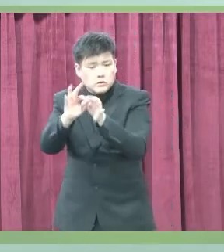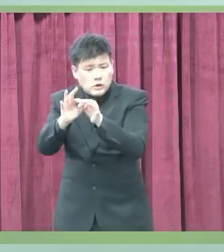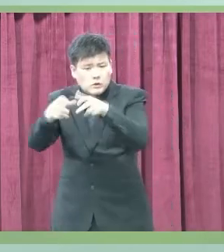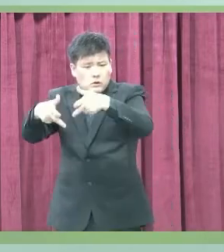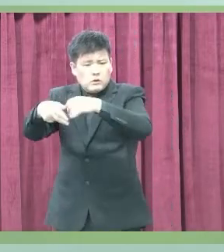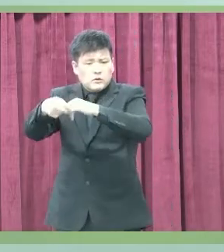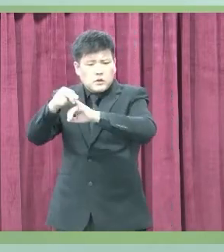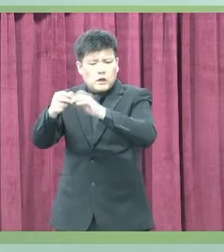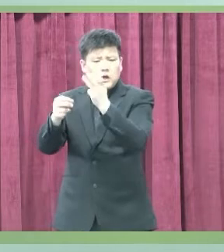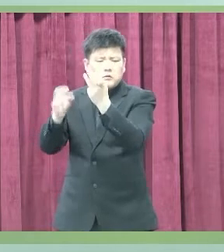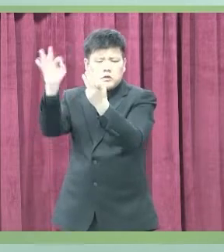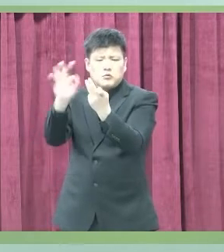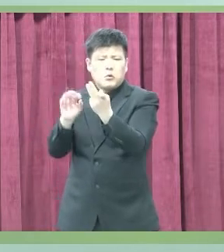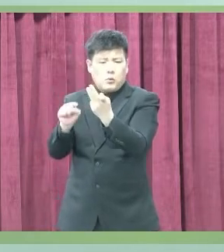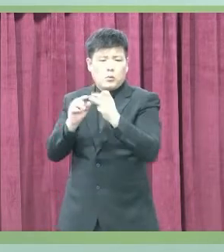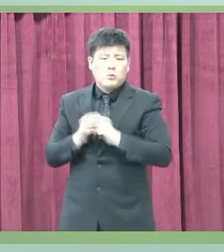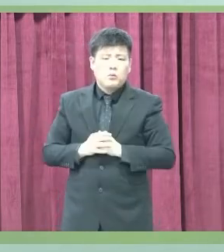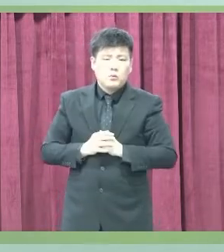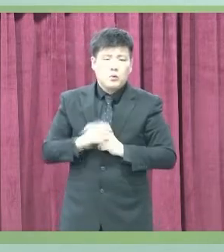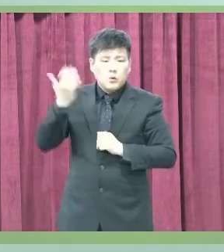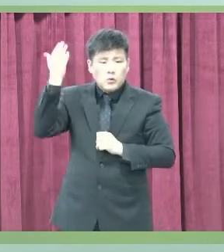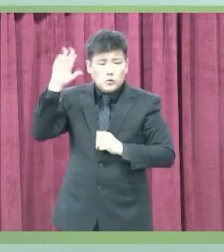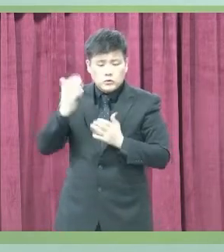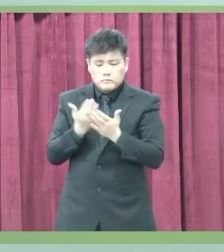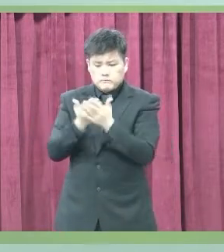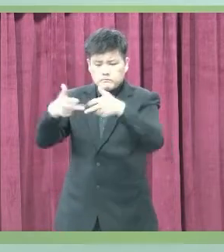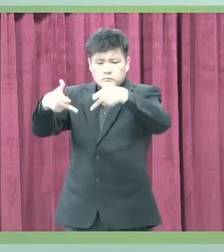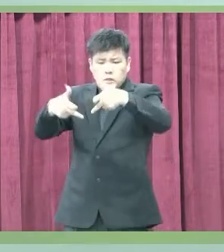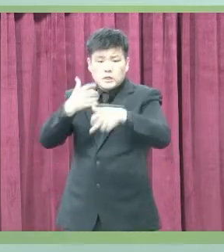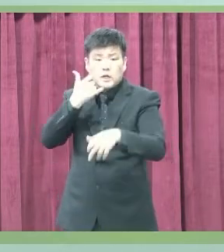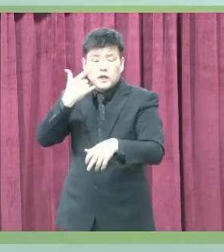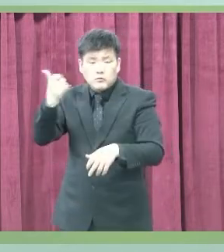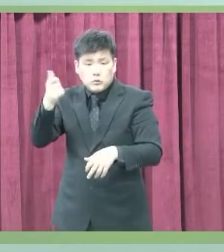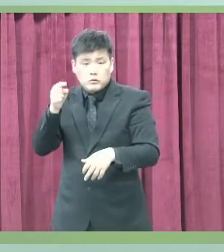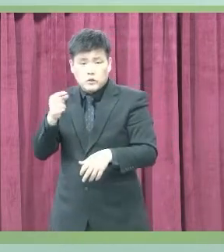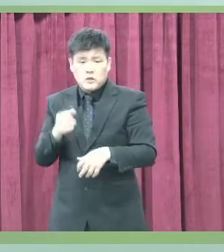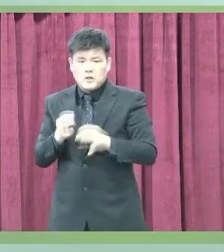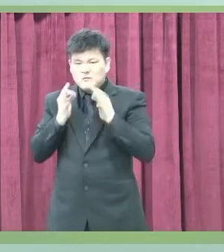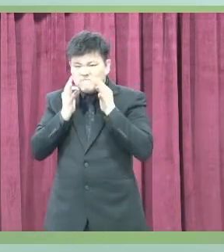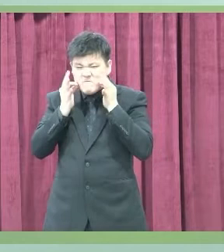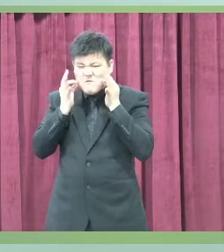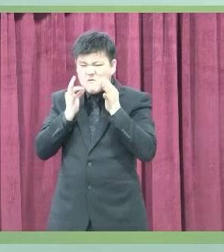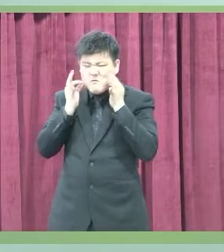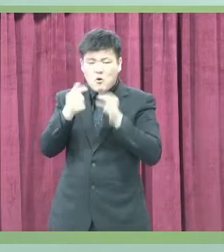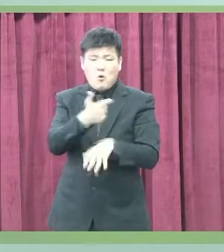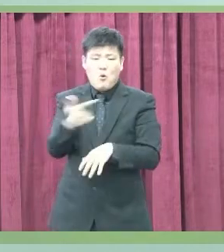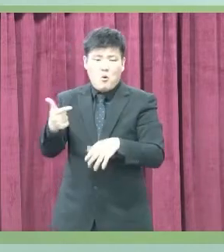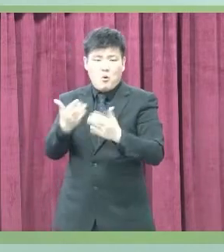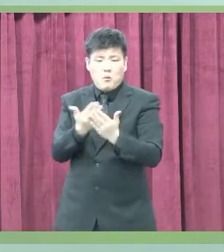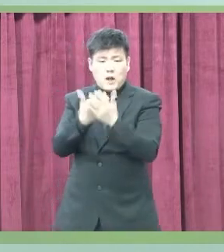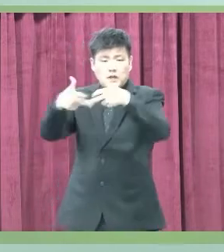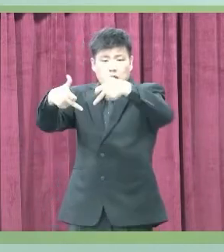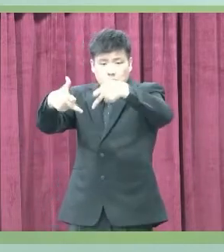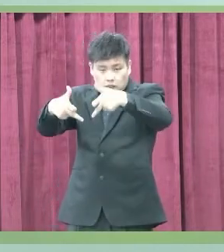13% 정도 되고 있습니다. 여러분 요새 지금 발달 장애인 부모님들 지금 많이 애쓰고 계신데 발달 장애인이